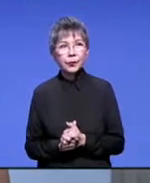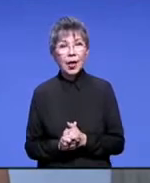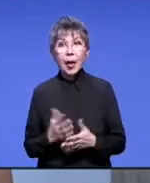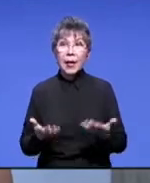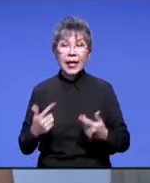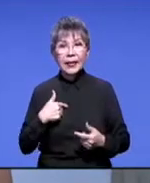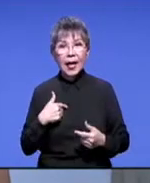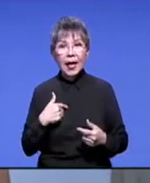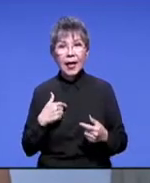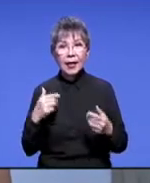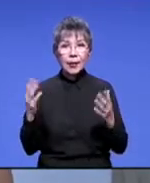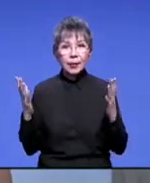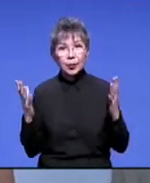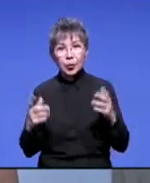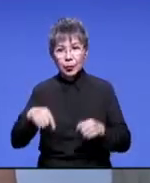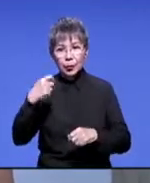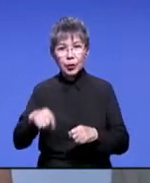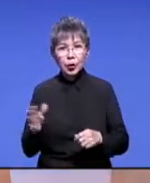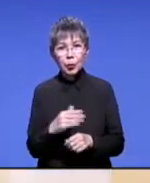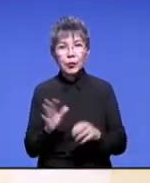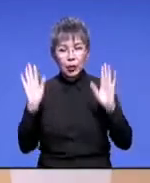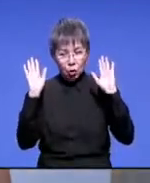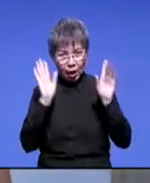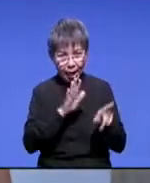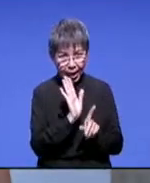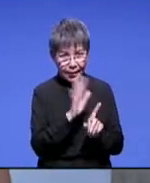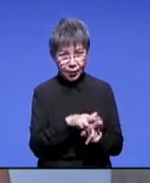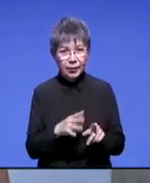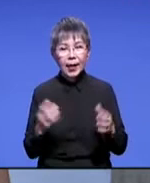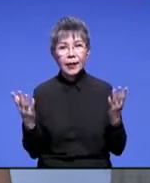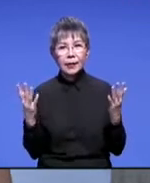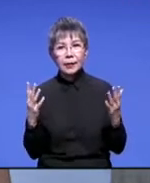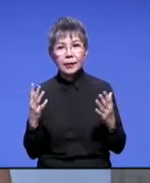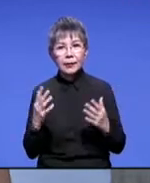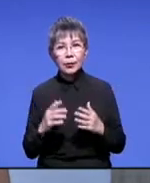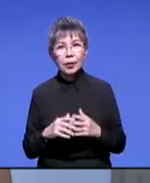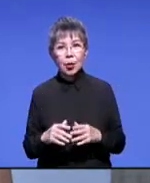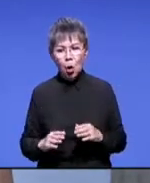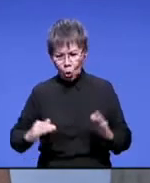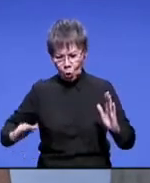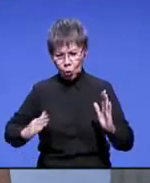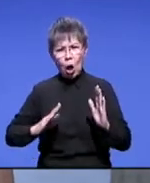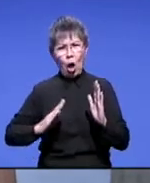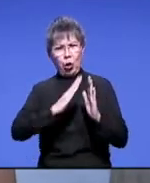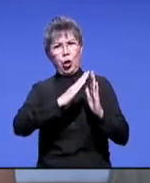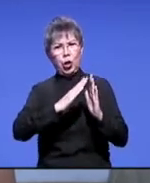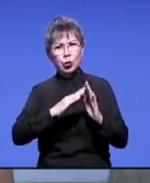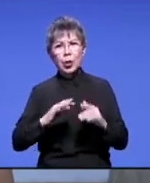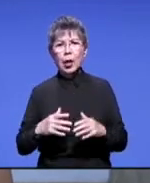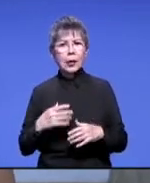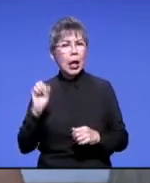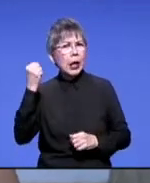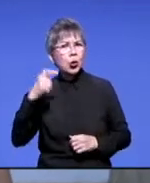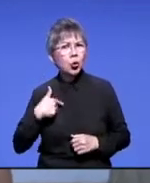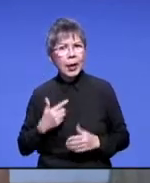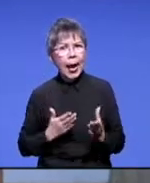Biasanya saya melakukan tayamum sebelum sholat seperti itu. Biasanya kalau masjidnya tinggi dan ada tangganya, biasanya seperti itu. Kan susah